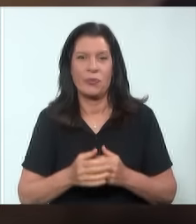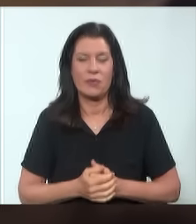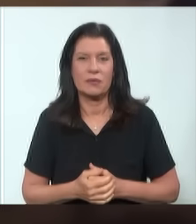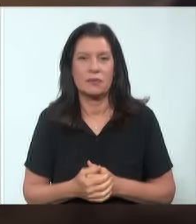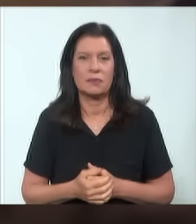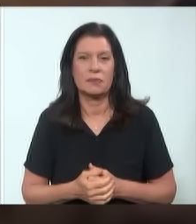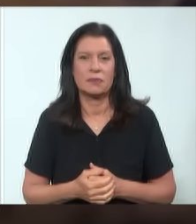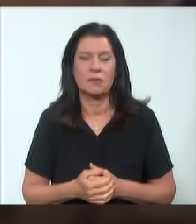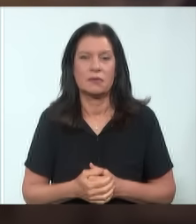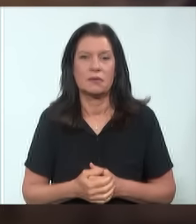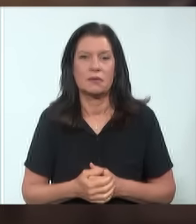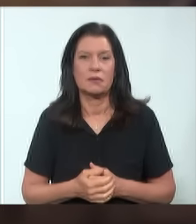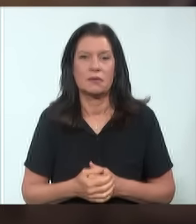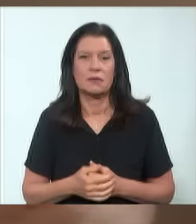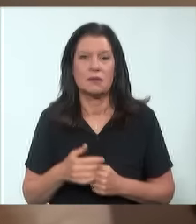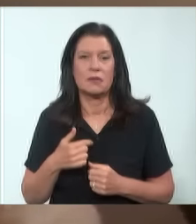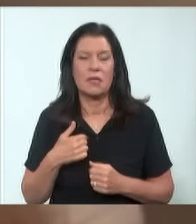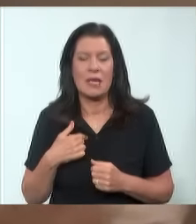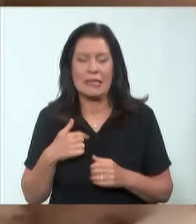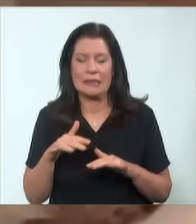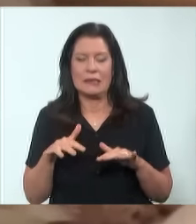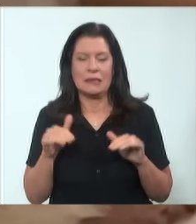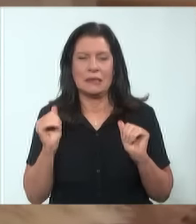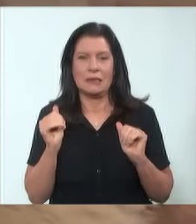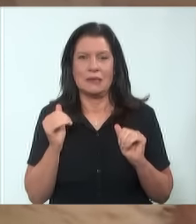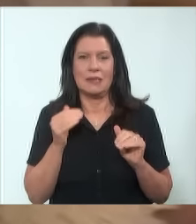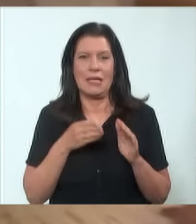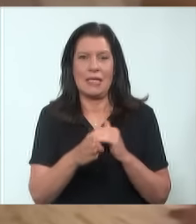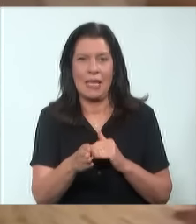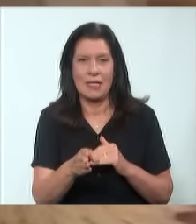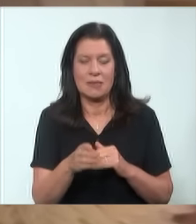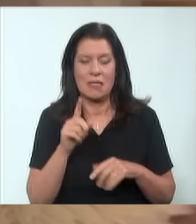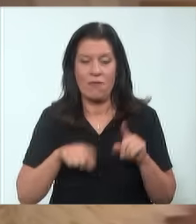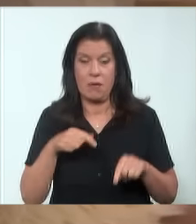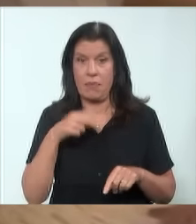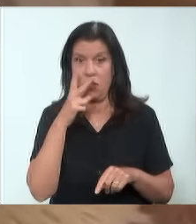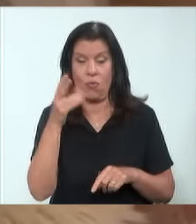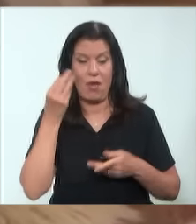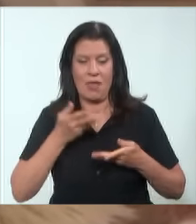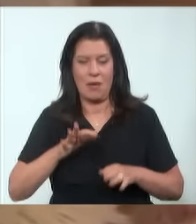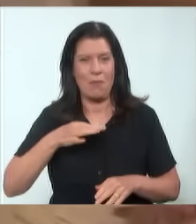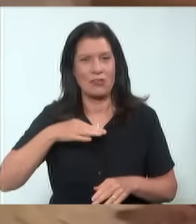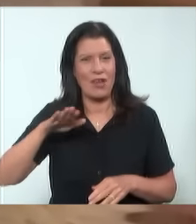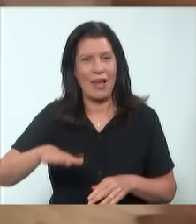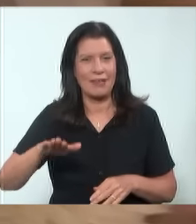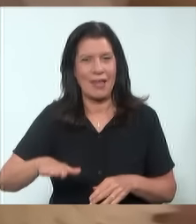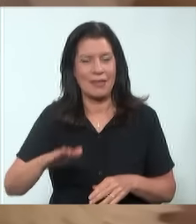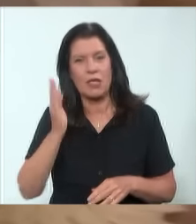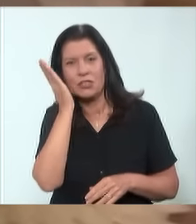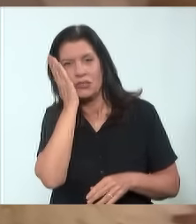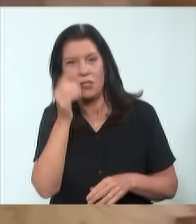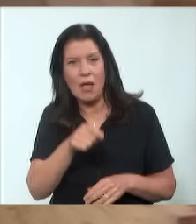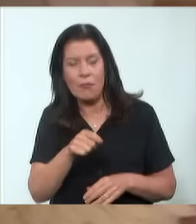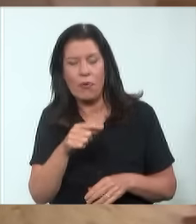אני נמנעת מלהיכנס לפה. כשאני רואה את הבת שלי הקטנה, שלפעמים ישנה פה, והן מאוד דומות, אז אני